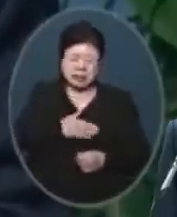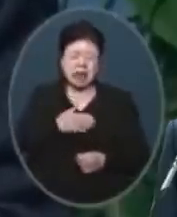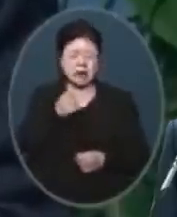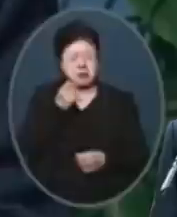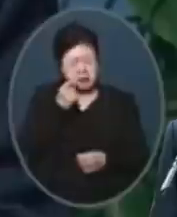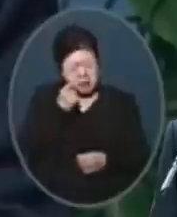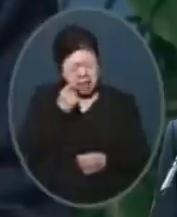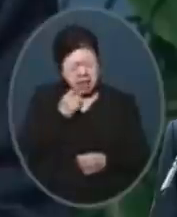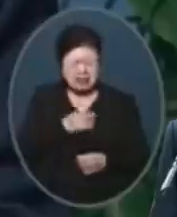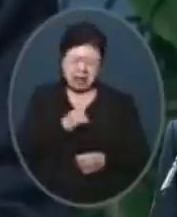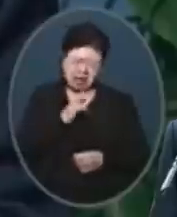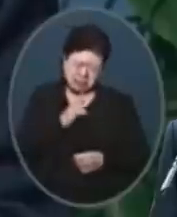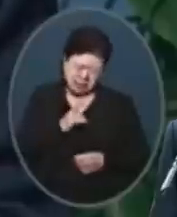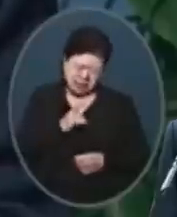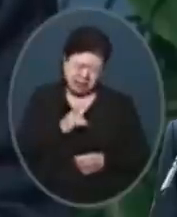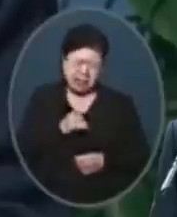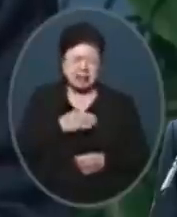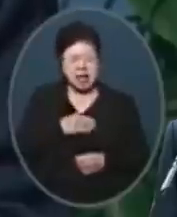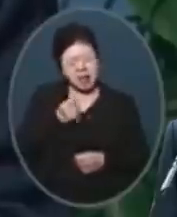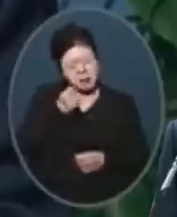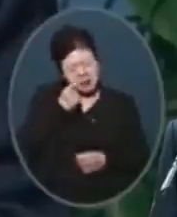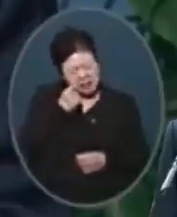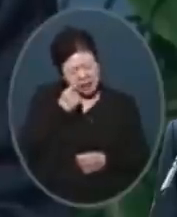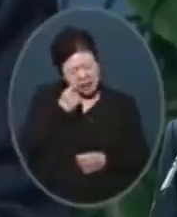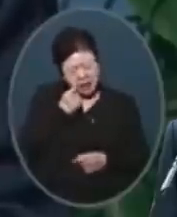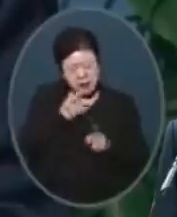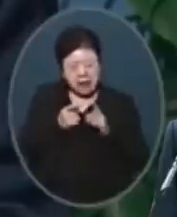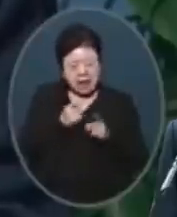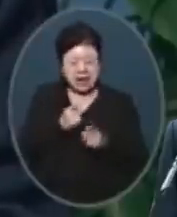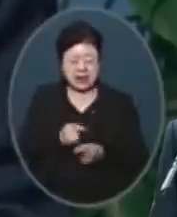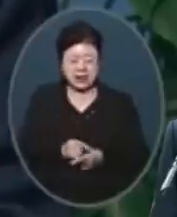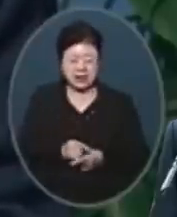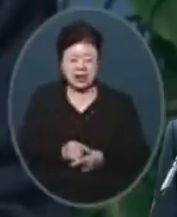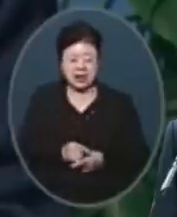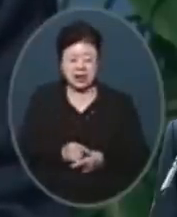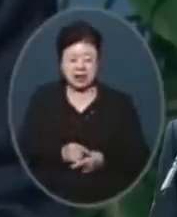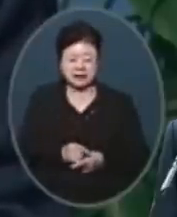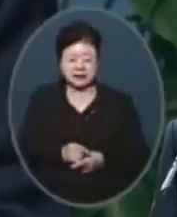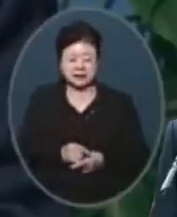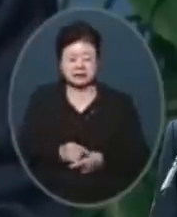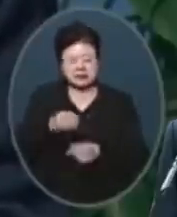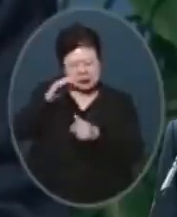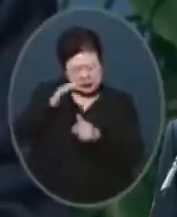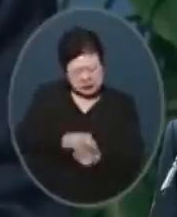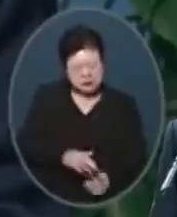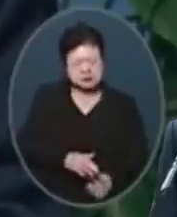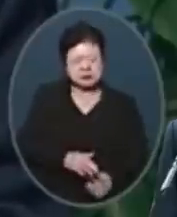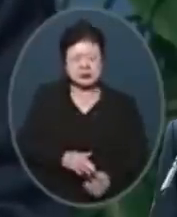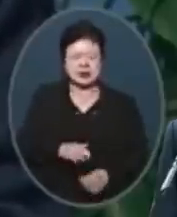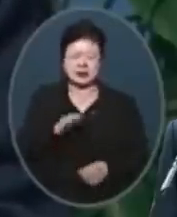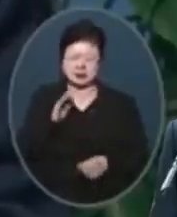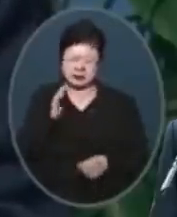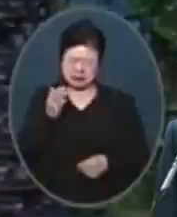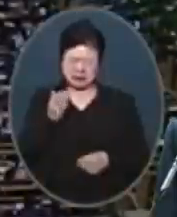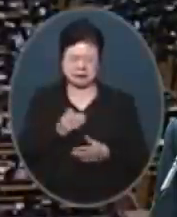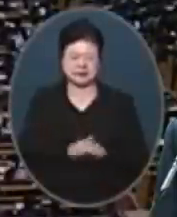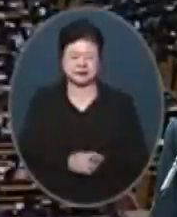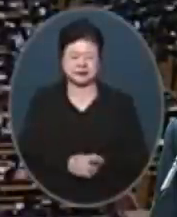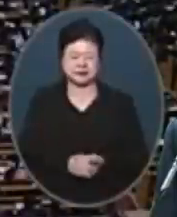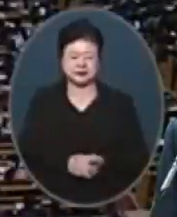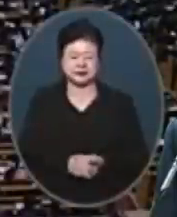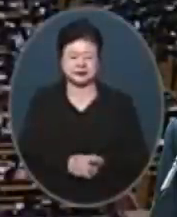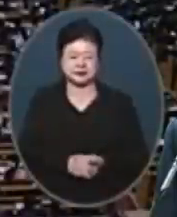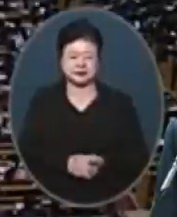못해요, 나는 안 돼요, 나는 할 수 없어요 이런 말을 하면서 실패한 인생을 살아가고 있는